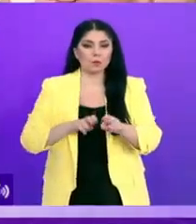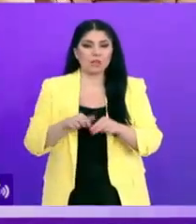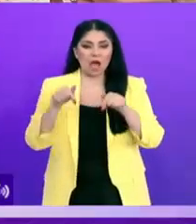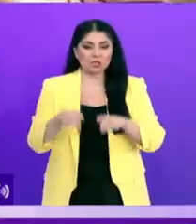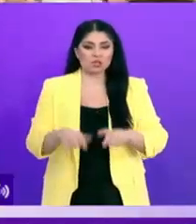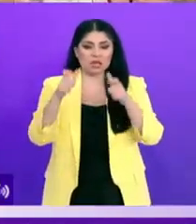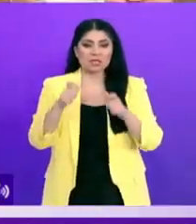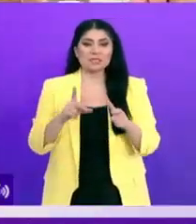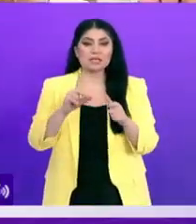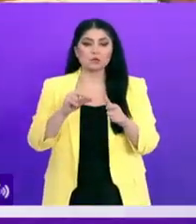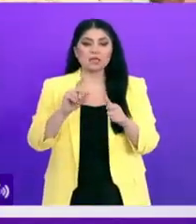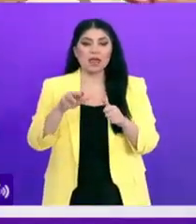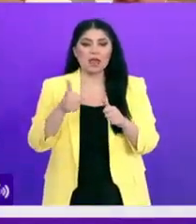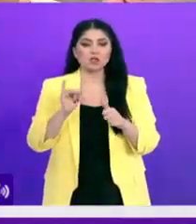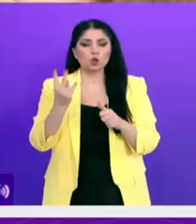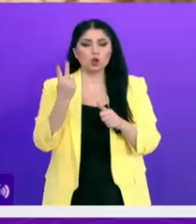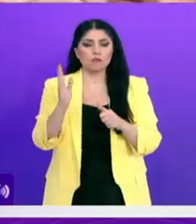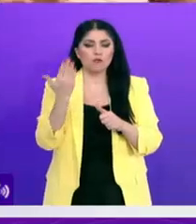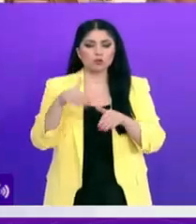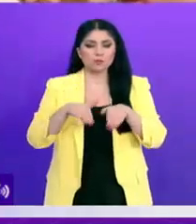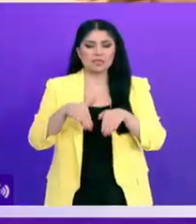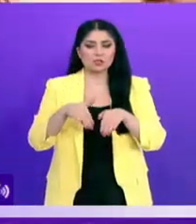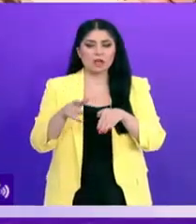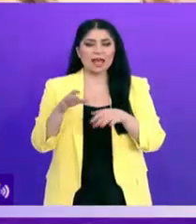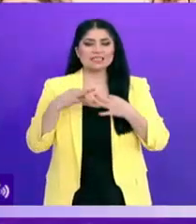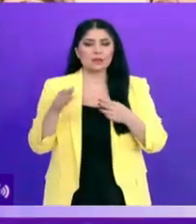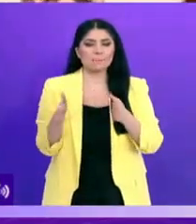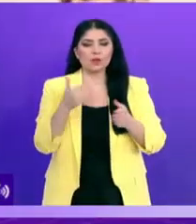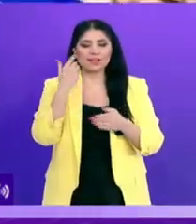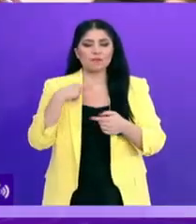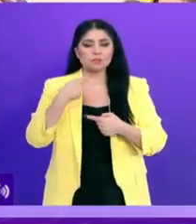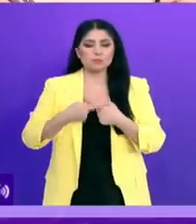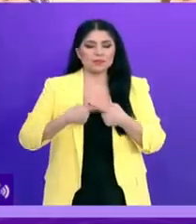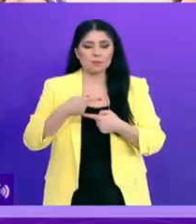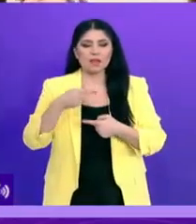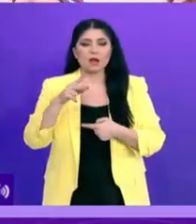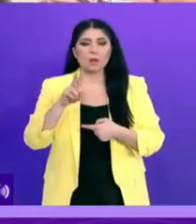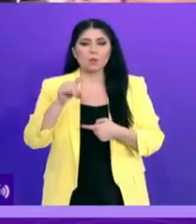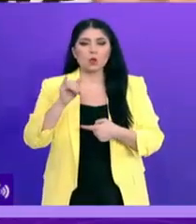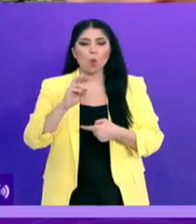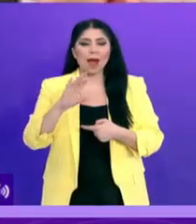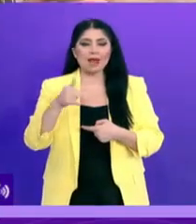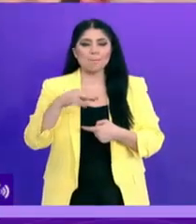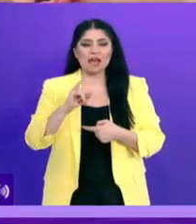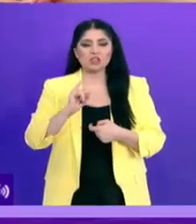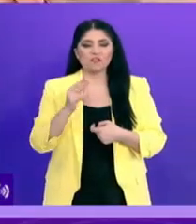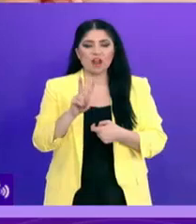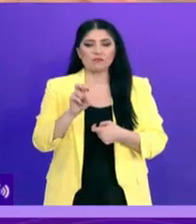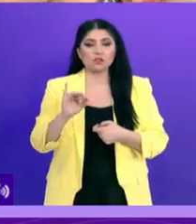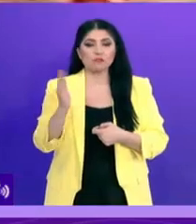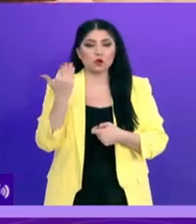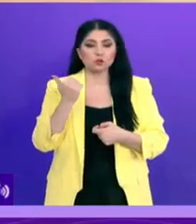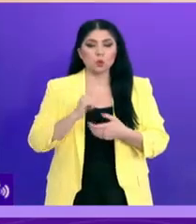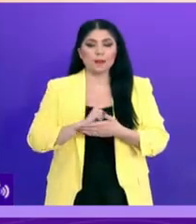DNA au ajuns și cei doi foști miniștri ai sănătății din perioada de pandemie, Ioana Mihăilă și Vlad Voiculescu, dar și fostul premier